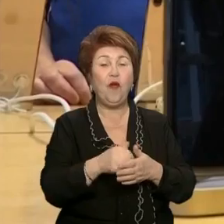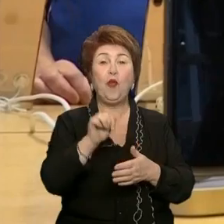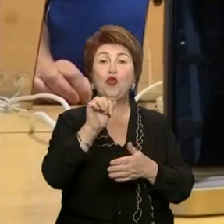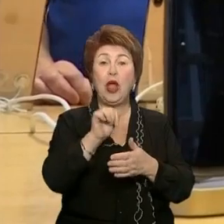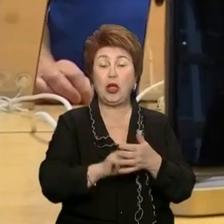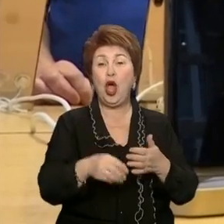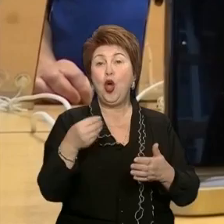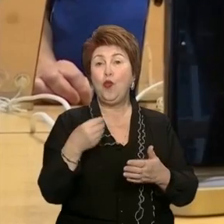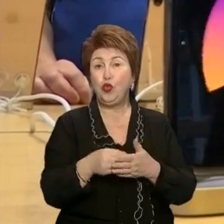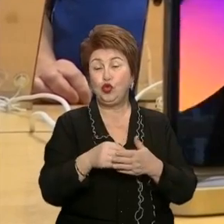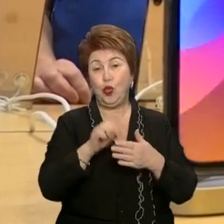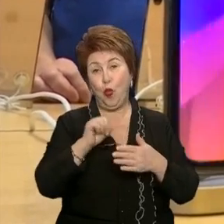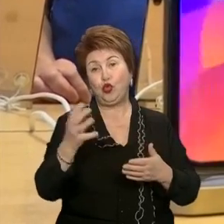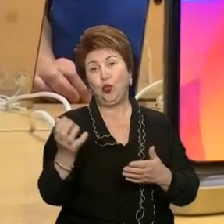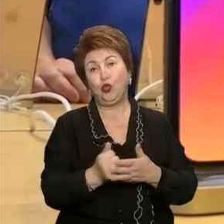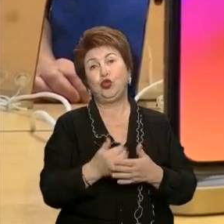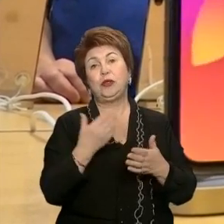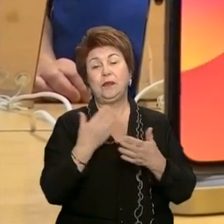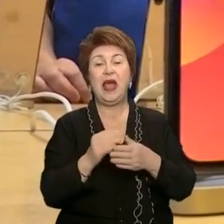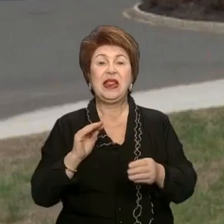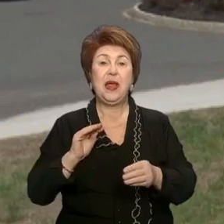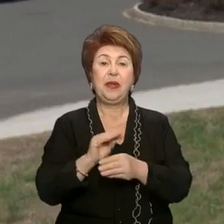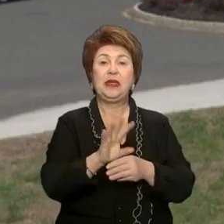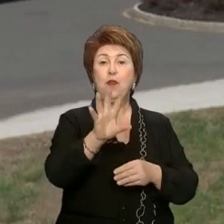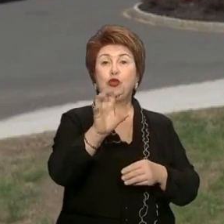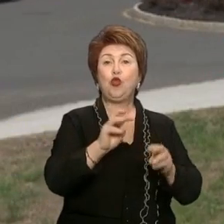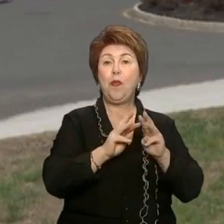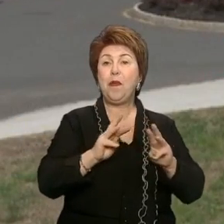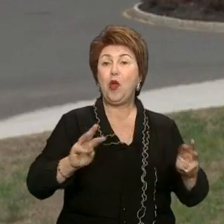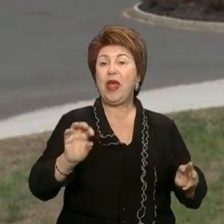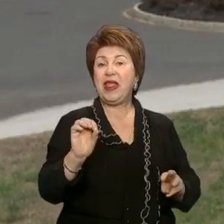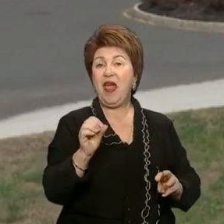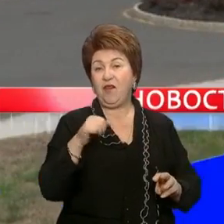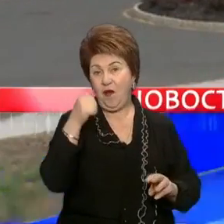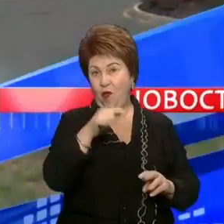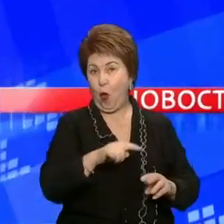Пятой Республики ежегодно сможет получить дополнительно около 500 миллионов евро в год.